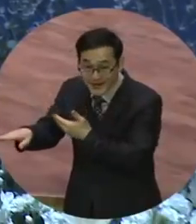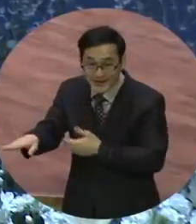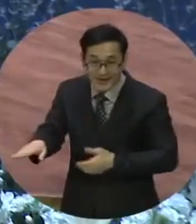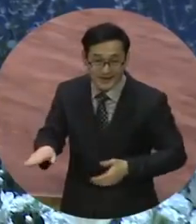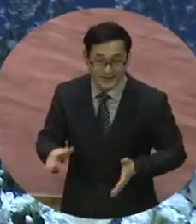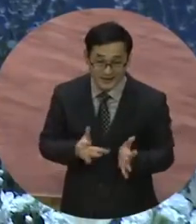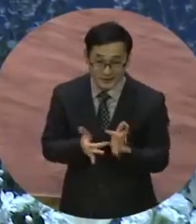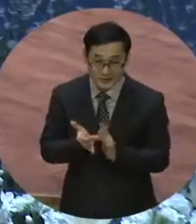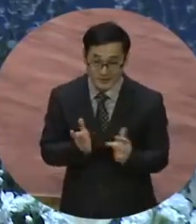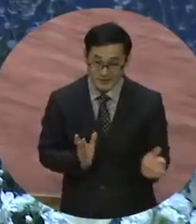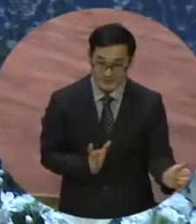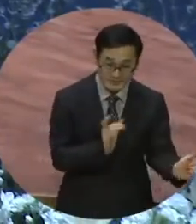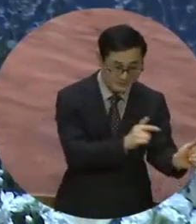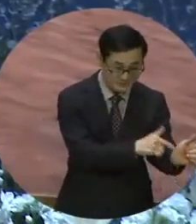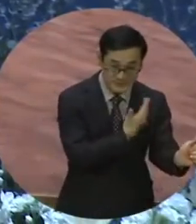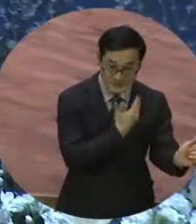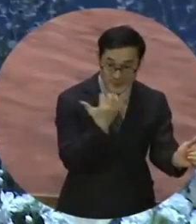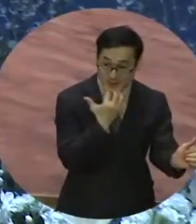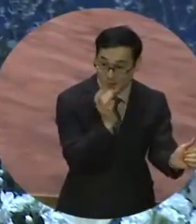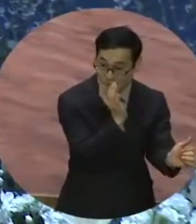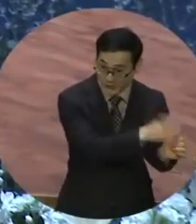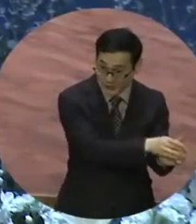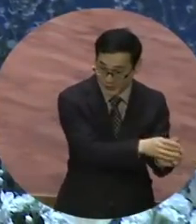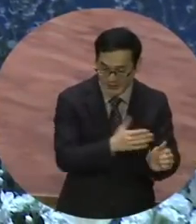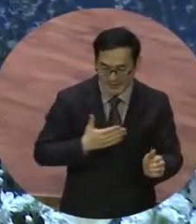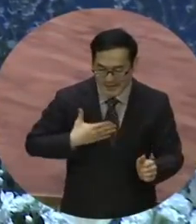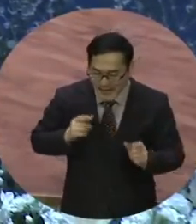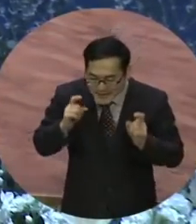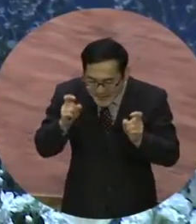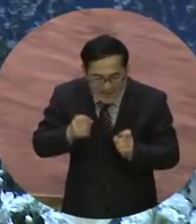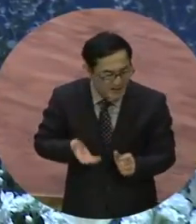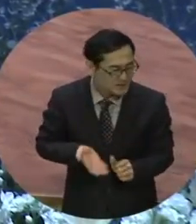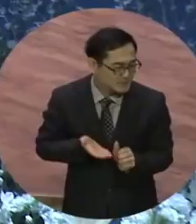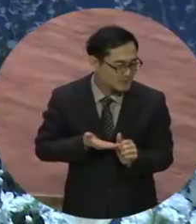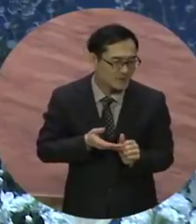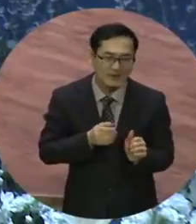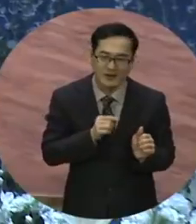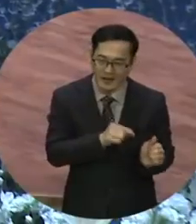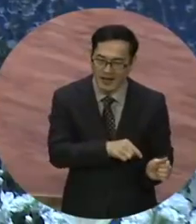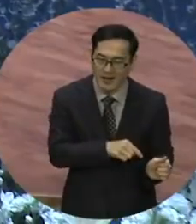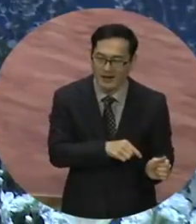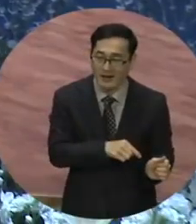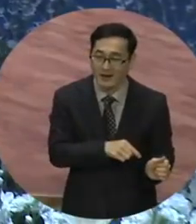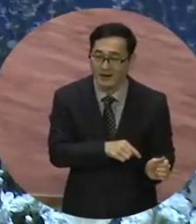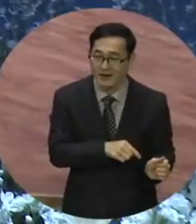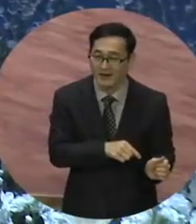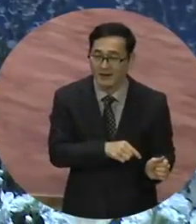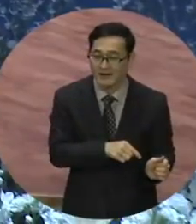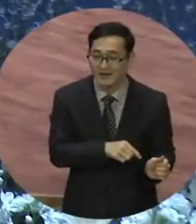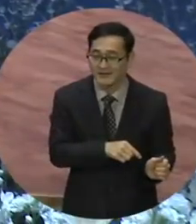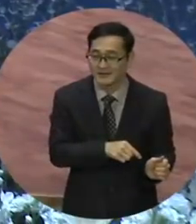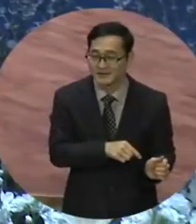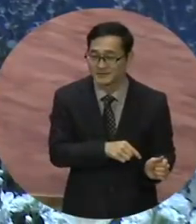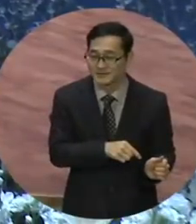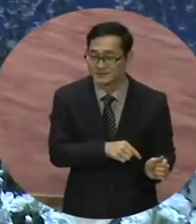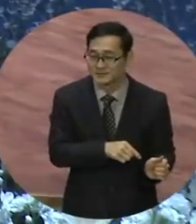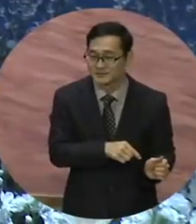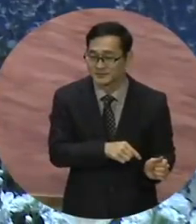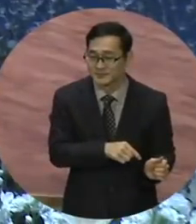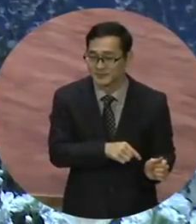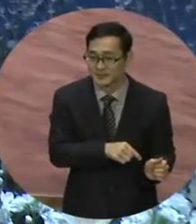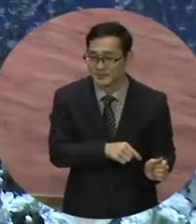뭐냐? 내 양을 먹이라. 라는 미션이. 자, 예수님께서는 베드로를 비롯한